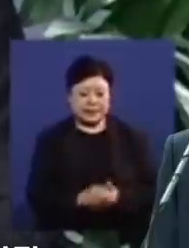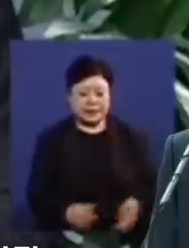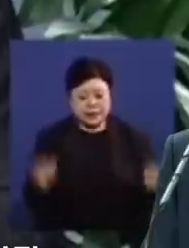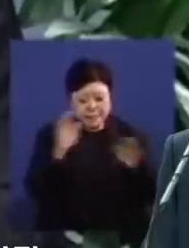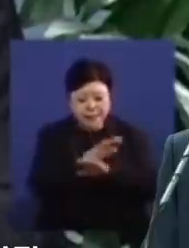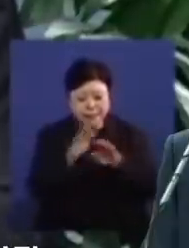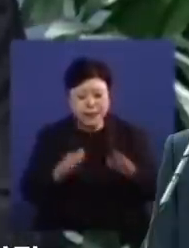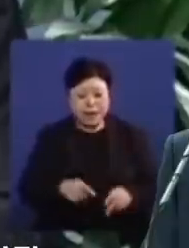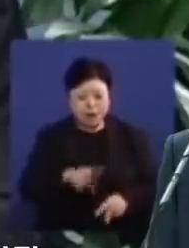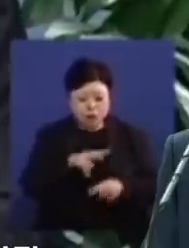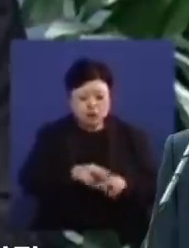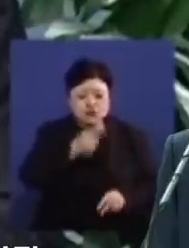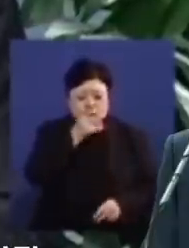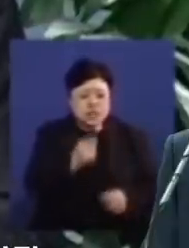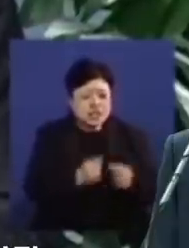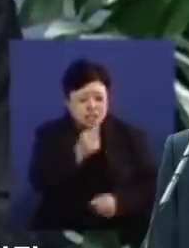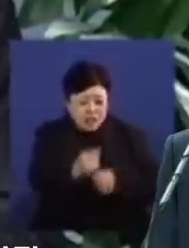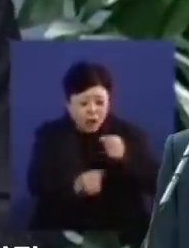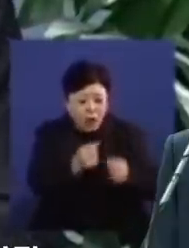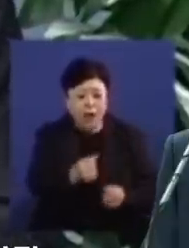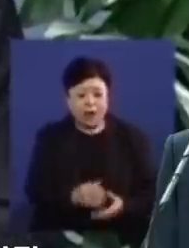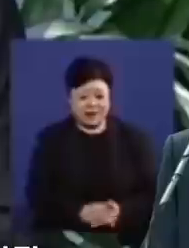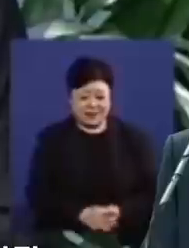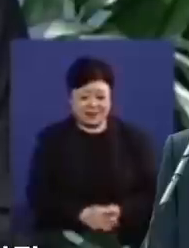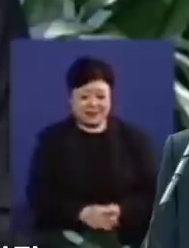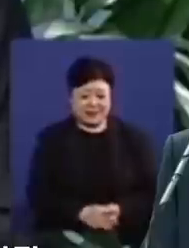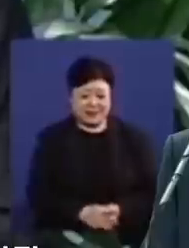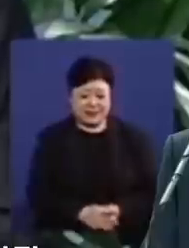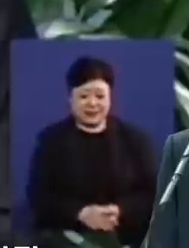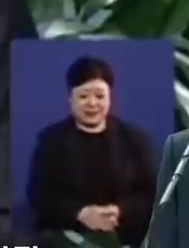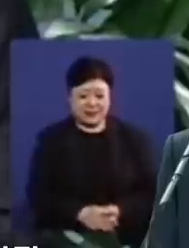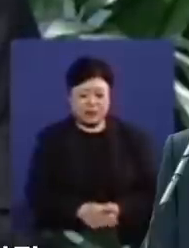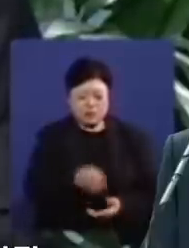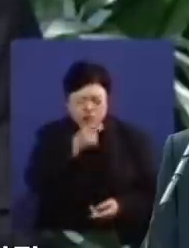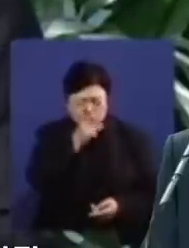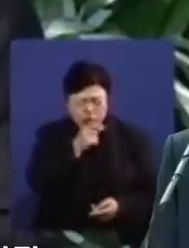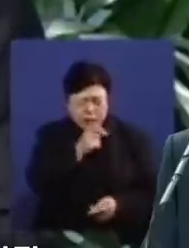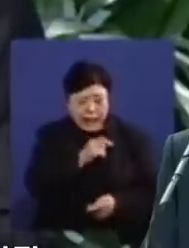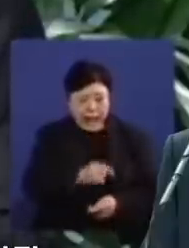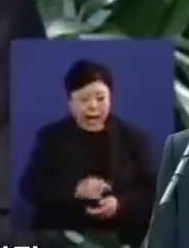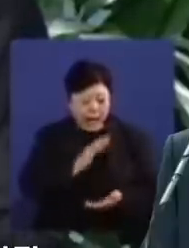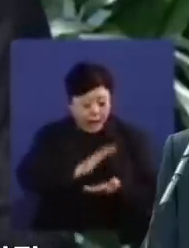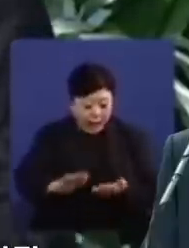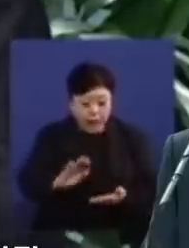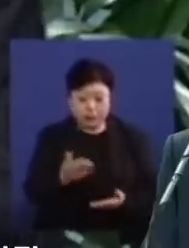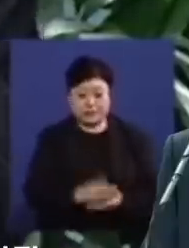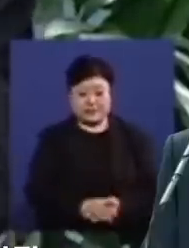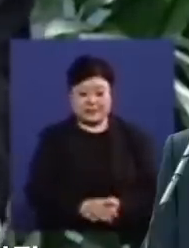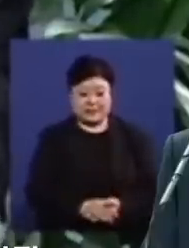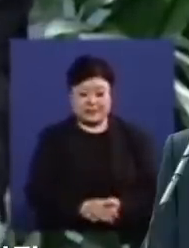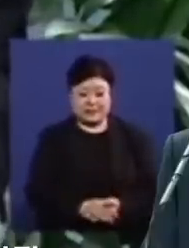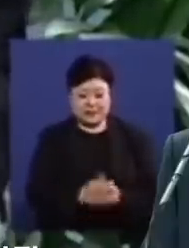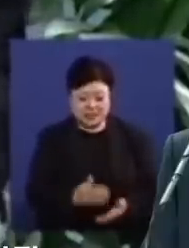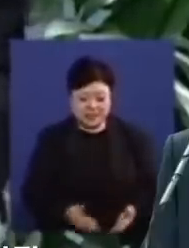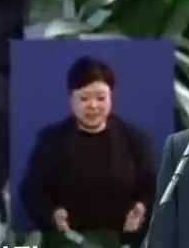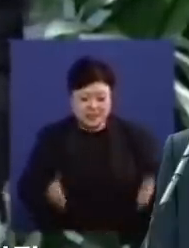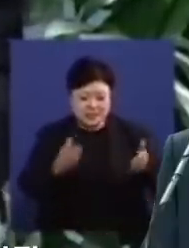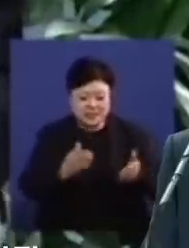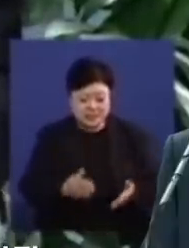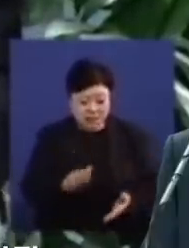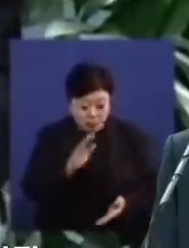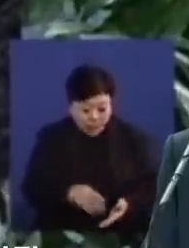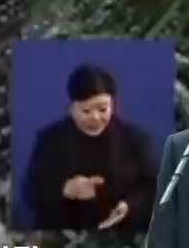밤낮으로 우물물을 길어내니까 바닥이 났습니다. 바닥에 큰 금덩어리가